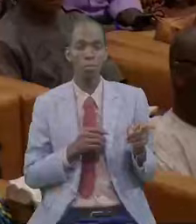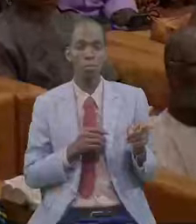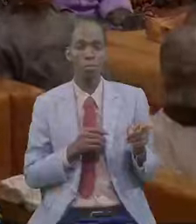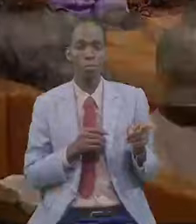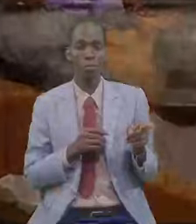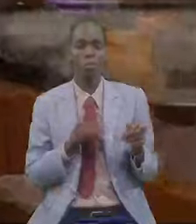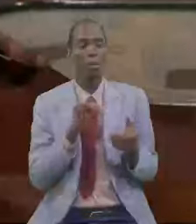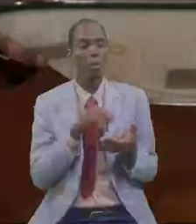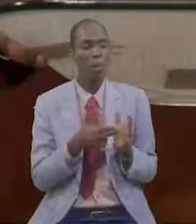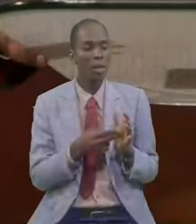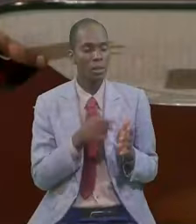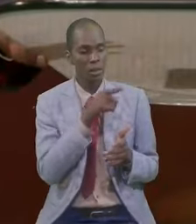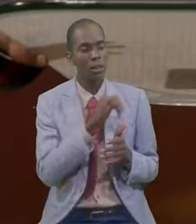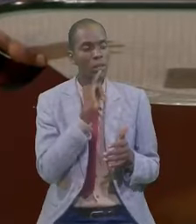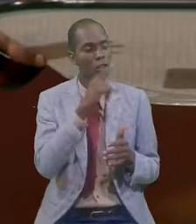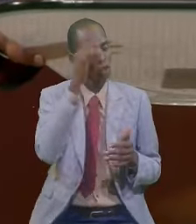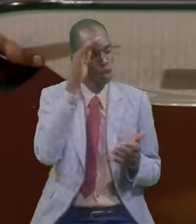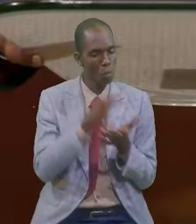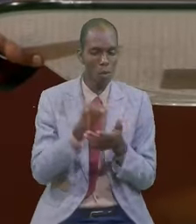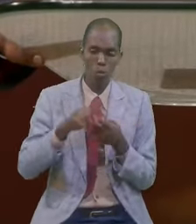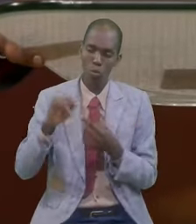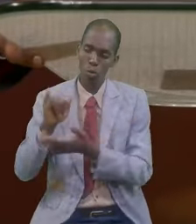que tu aimes